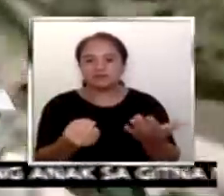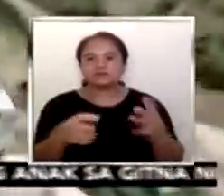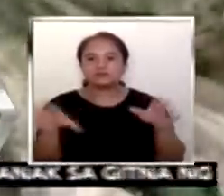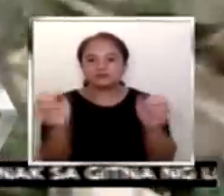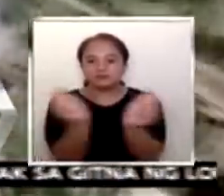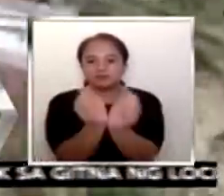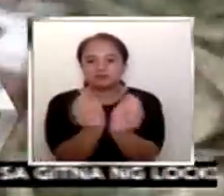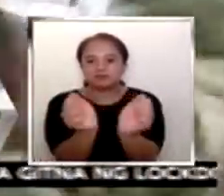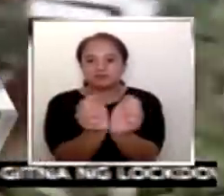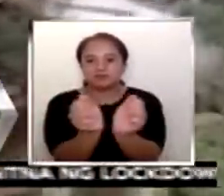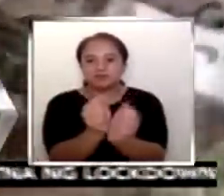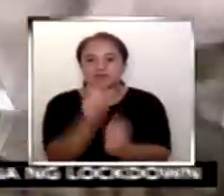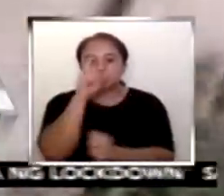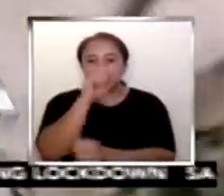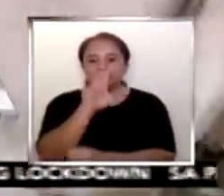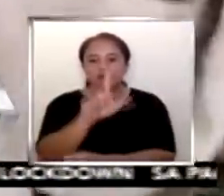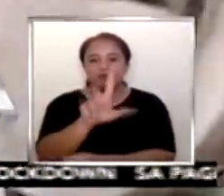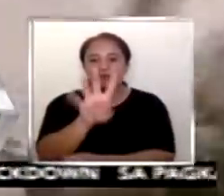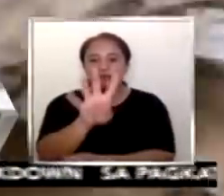suspek.